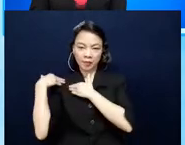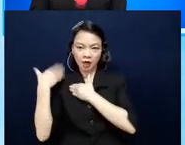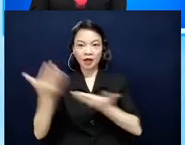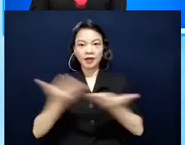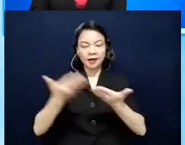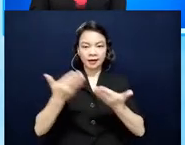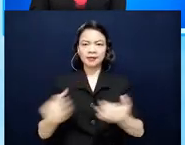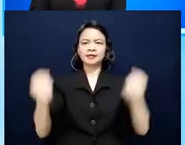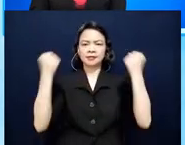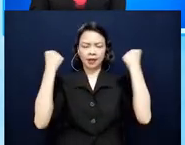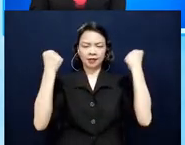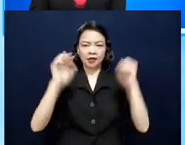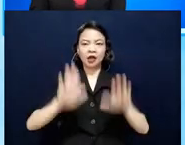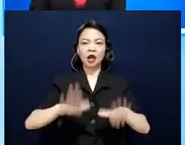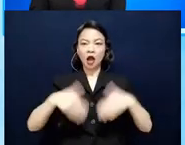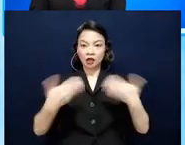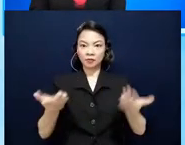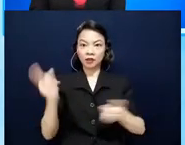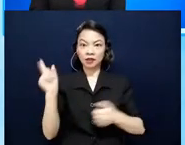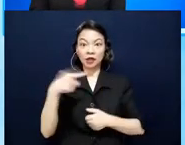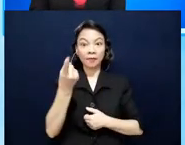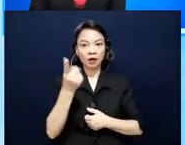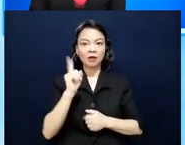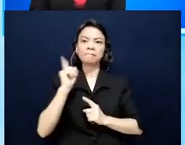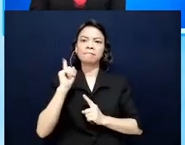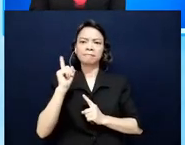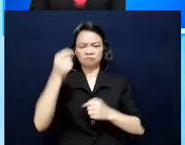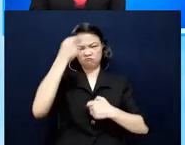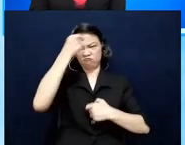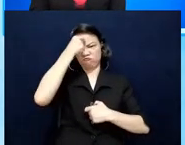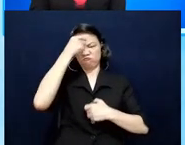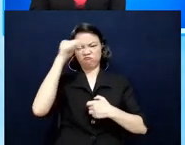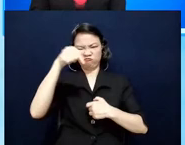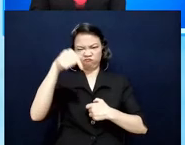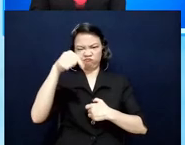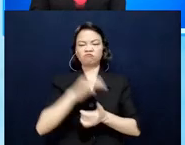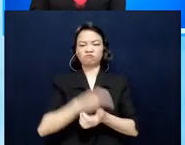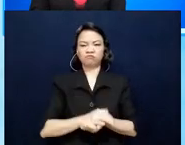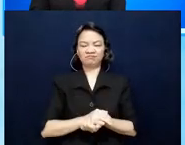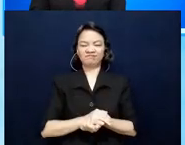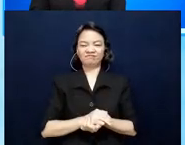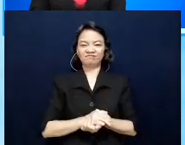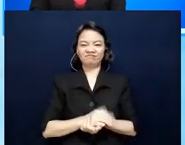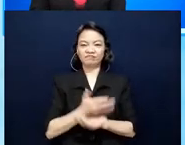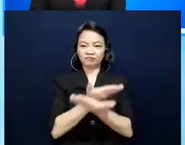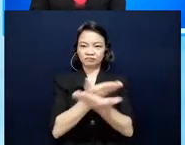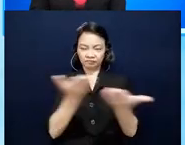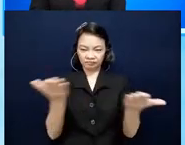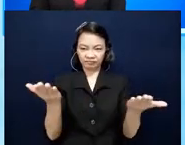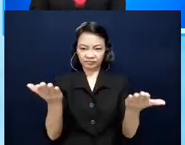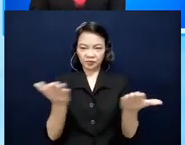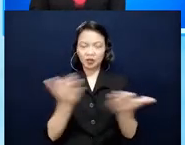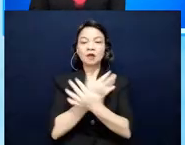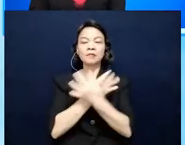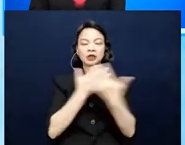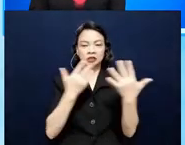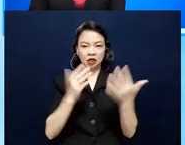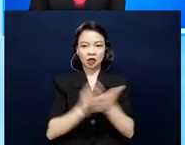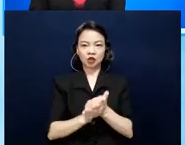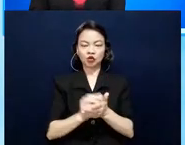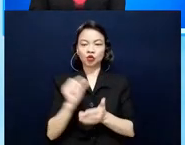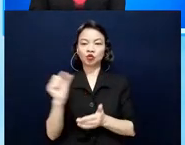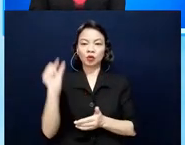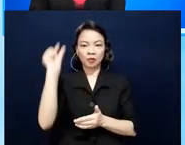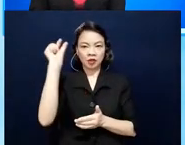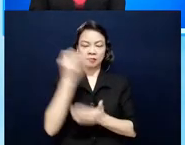sebagai akibat penyakit tersebut. Hadirin yang saya banggakan, masyarakat, terutama kaum muda,